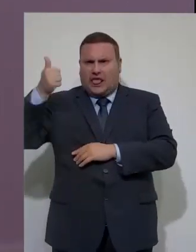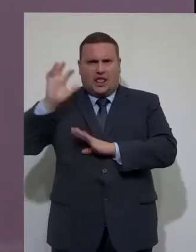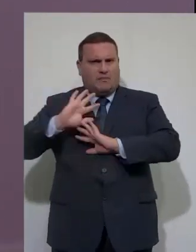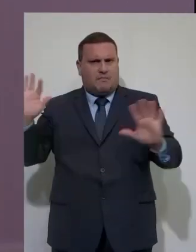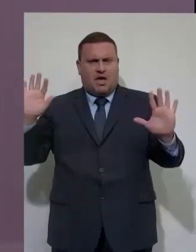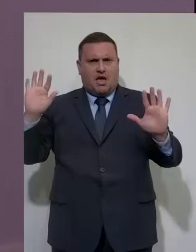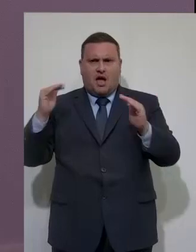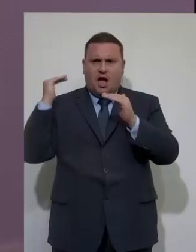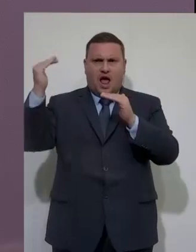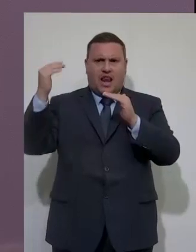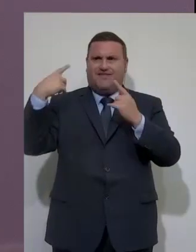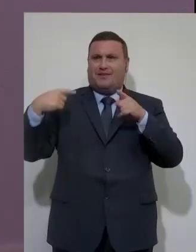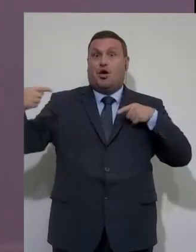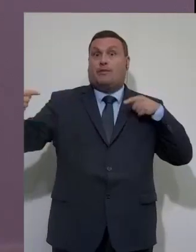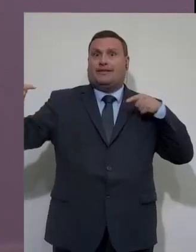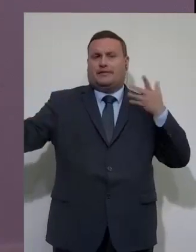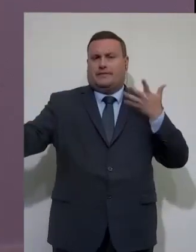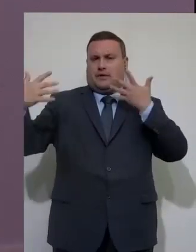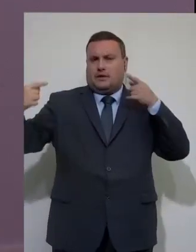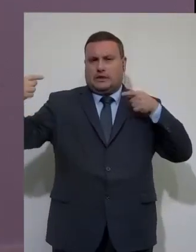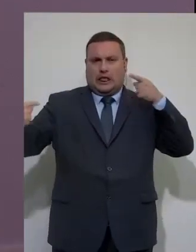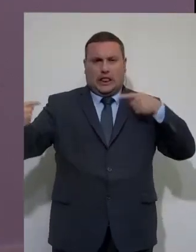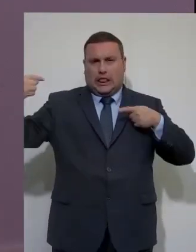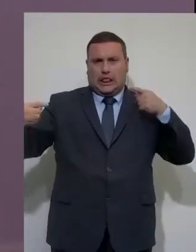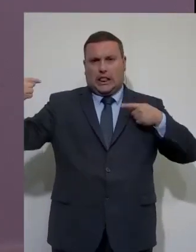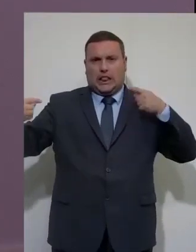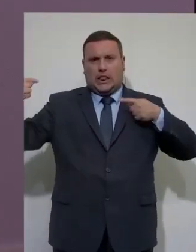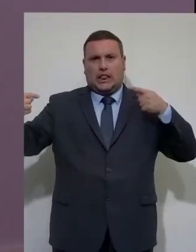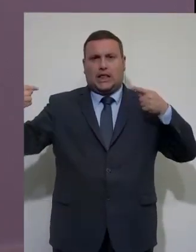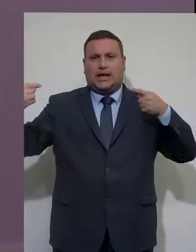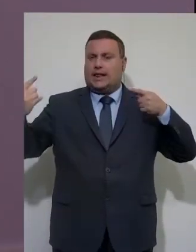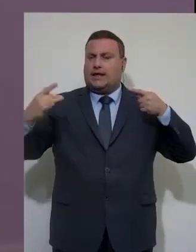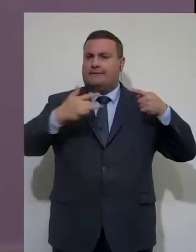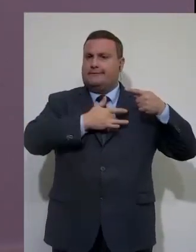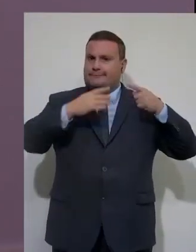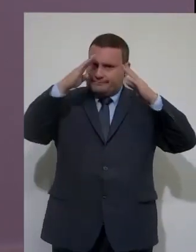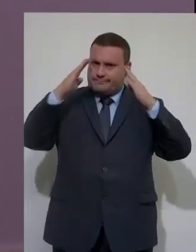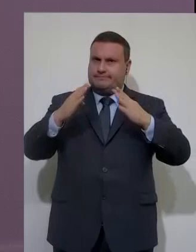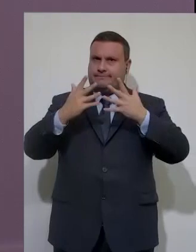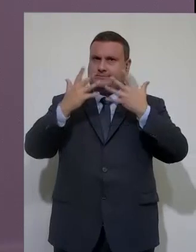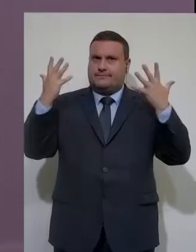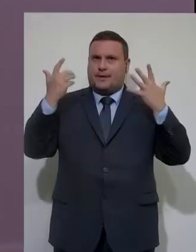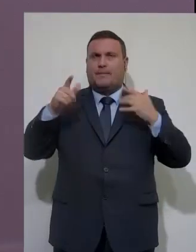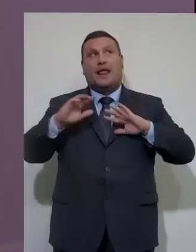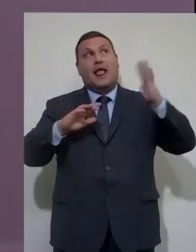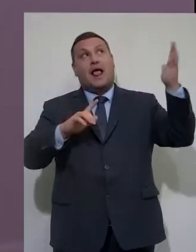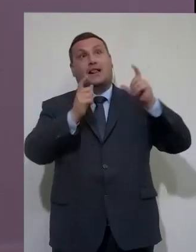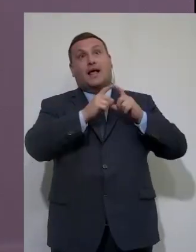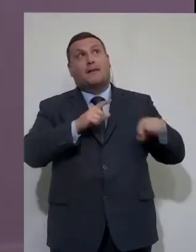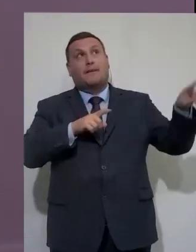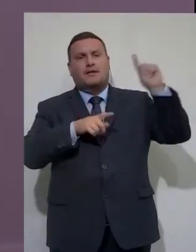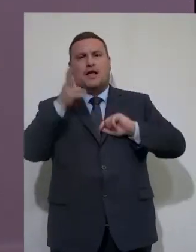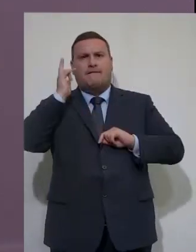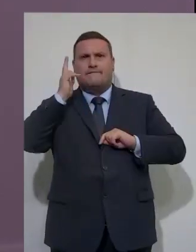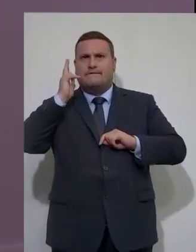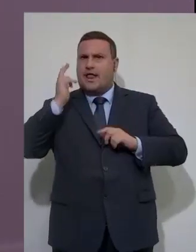per mantenere la competitività, no? Il tema della competitività è un tema che ci deve toccare perché comunque alla fine gli altri paesi corrono, la Francia corre su